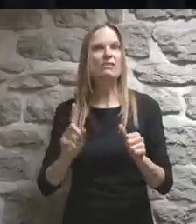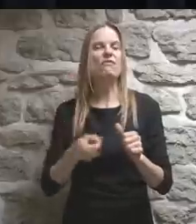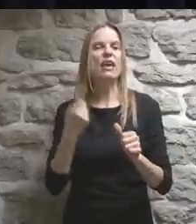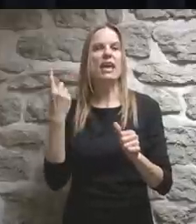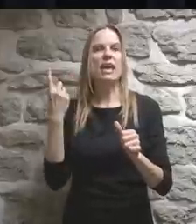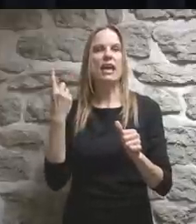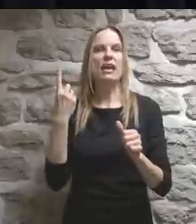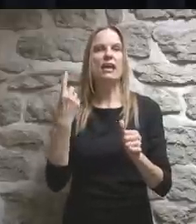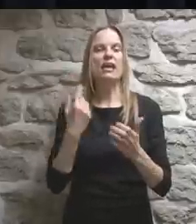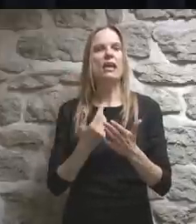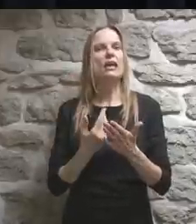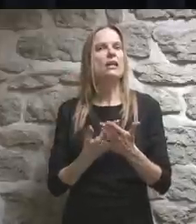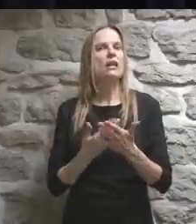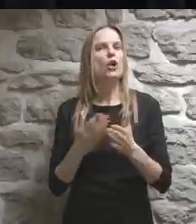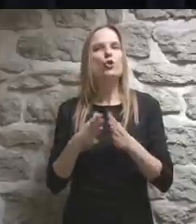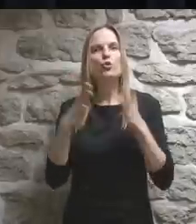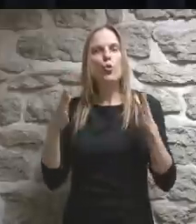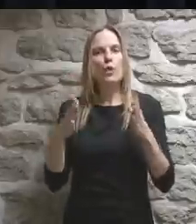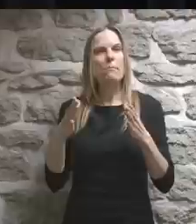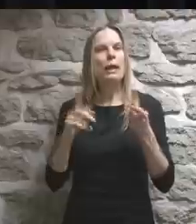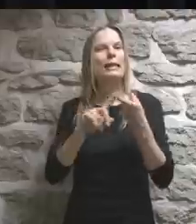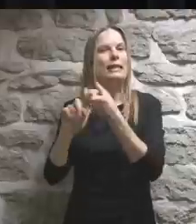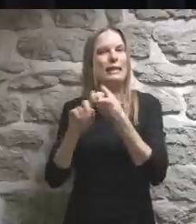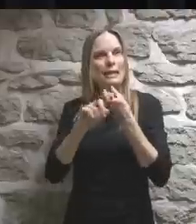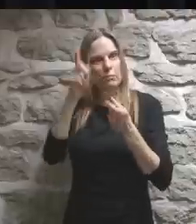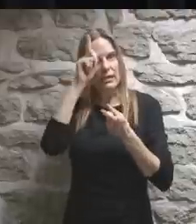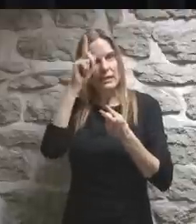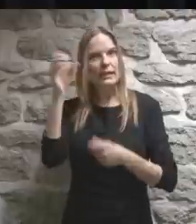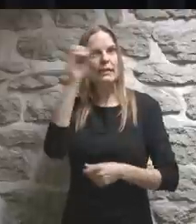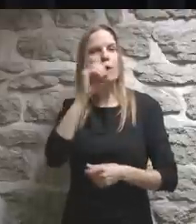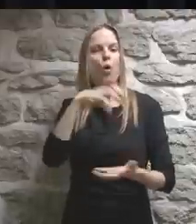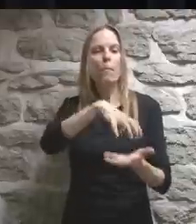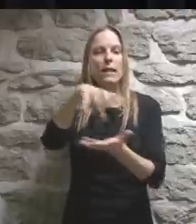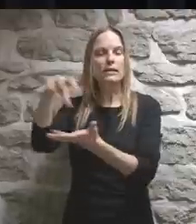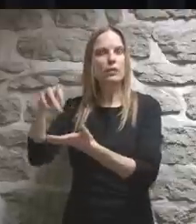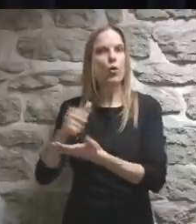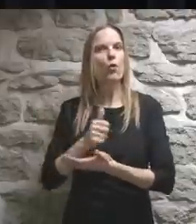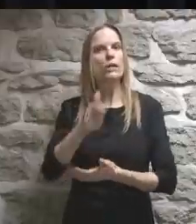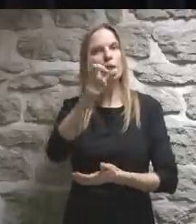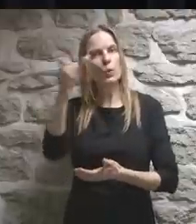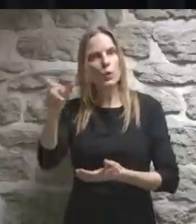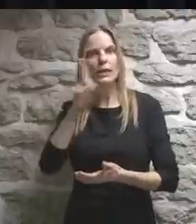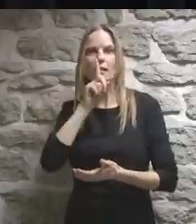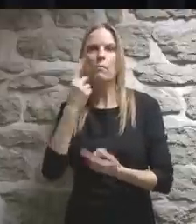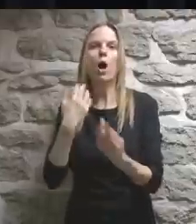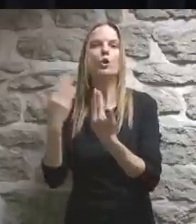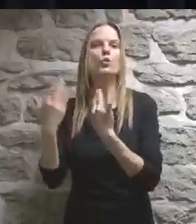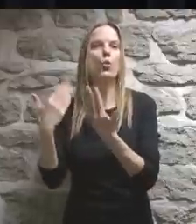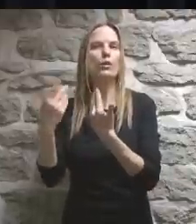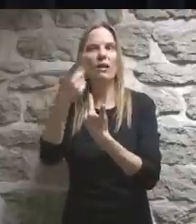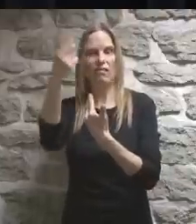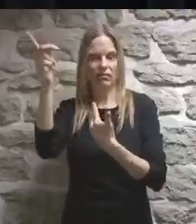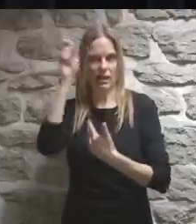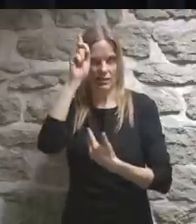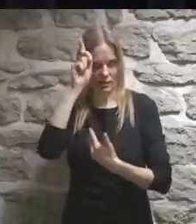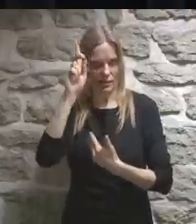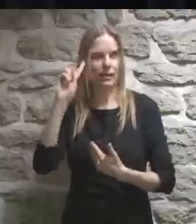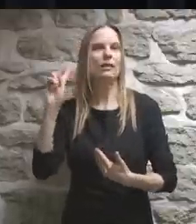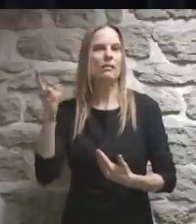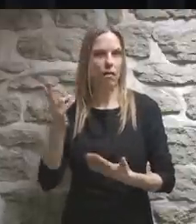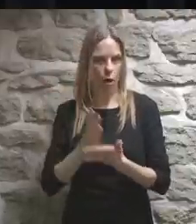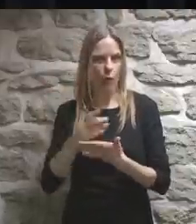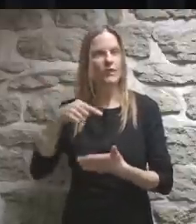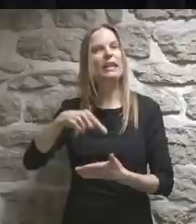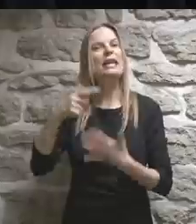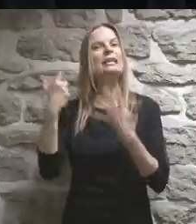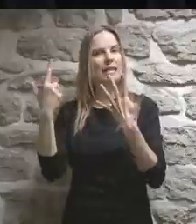suurematel liikmesriikidel ja Euroopa institutsioonide juhtidel on suhtlus ka teiste riikidega